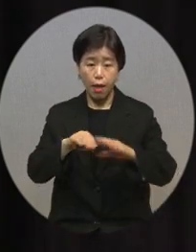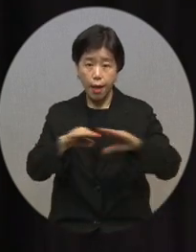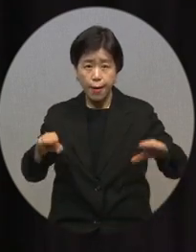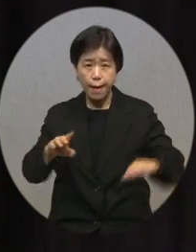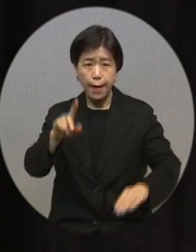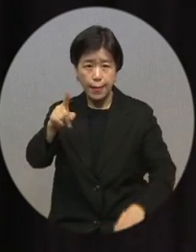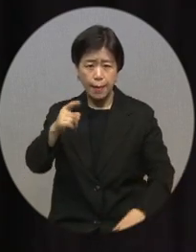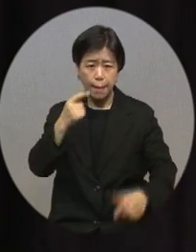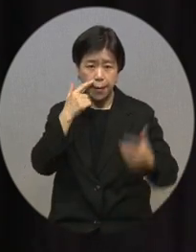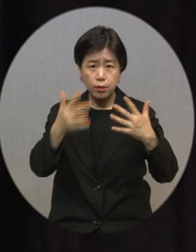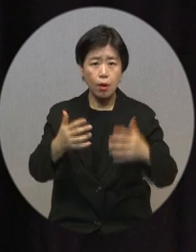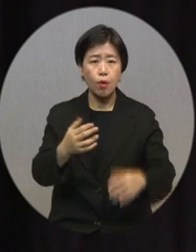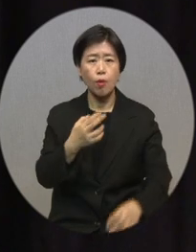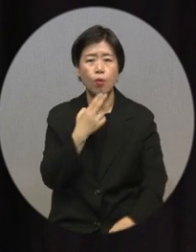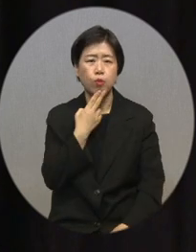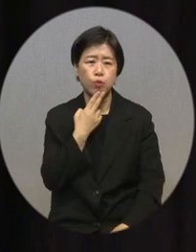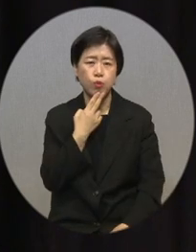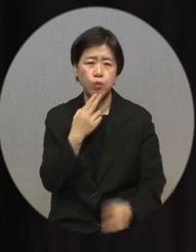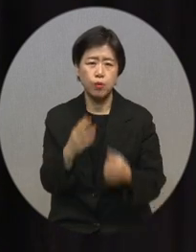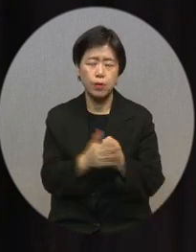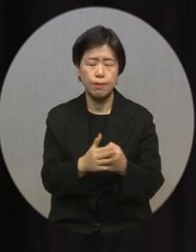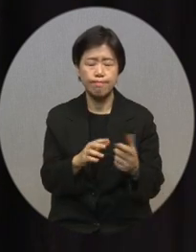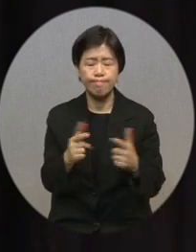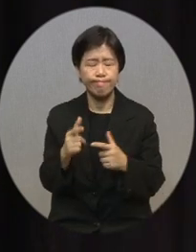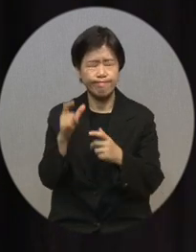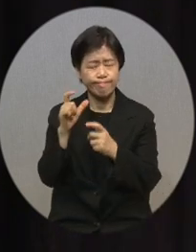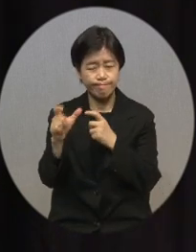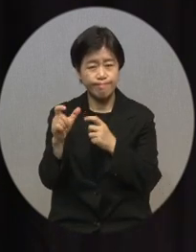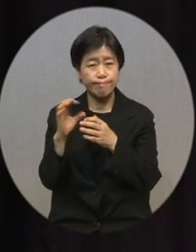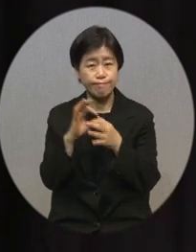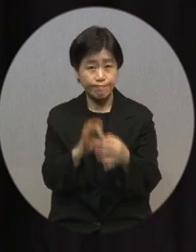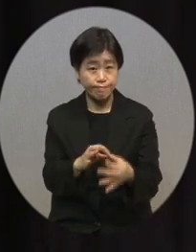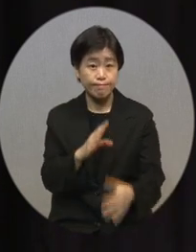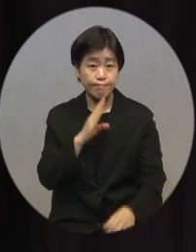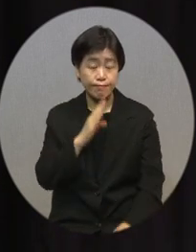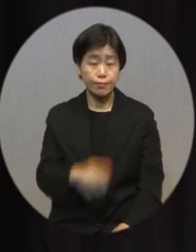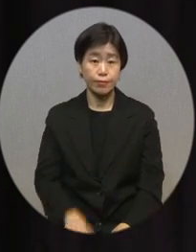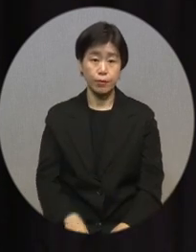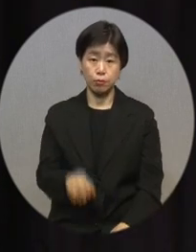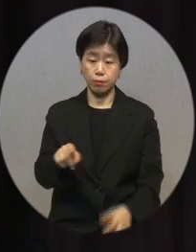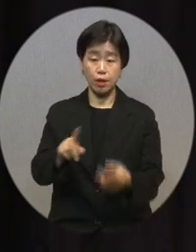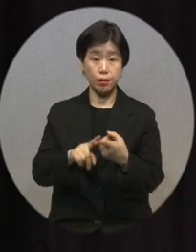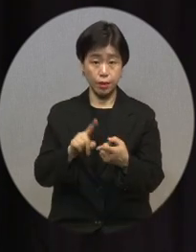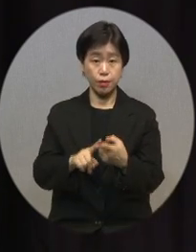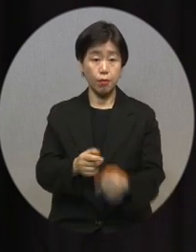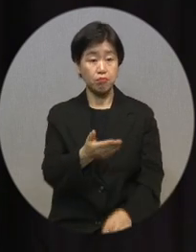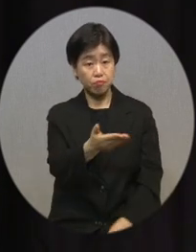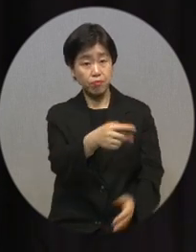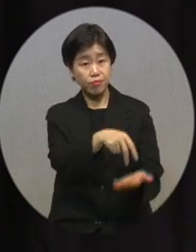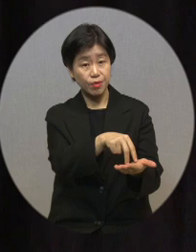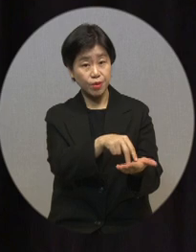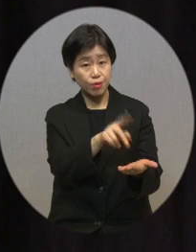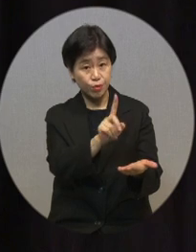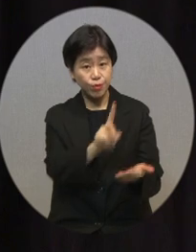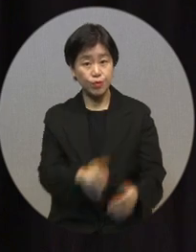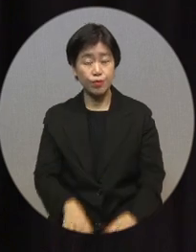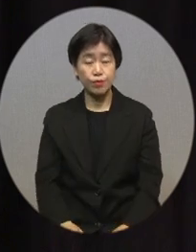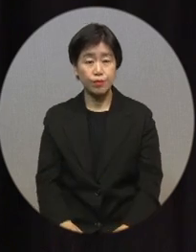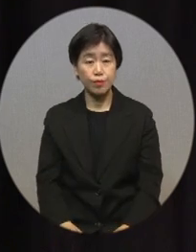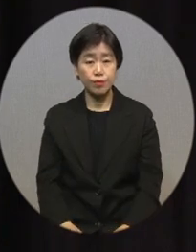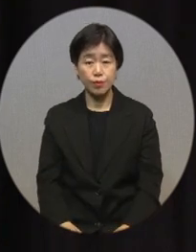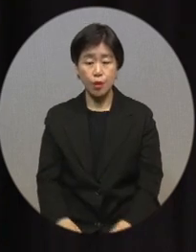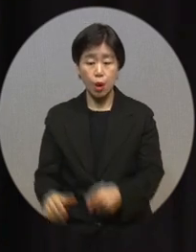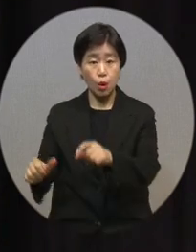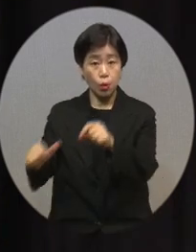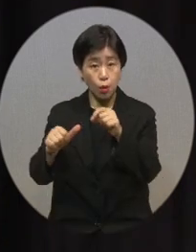해결책이 참 찾아지질 않아서 고생인데 네. 글쎄요. 여기에 대해서는 고용노동부에서는 또 고용 쪽에